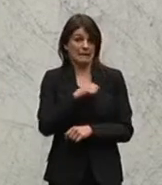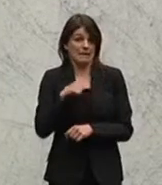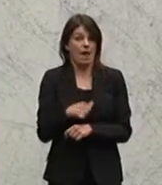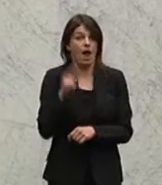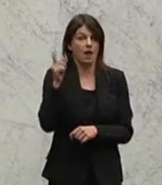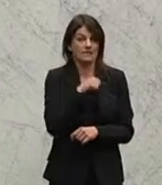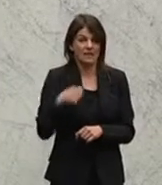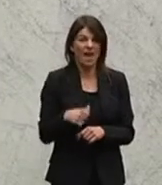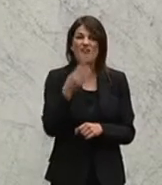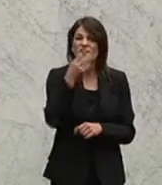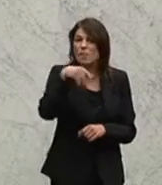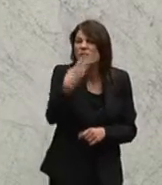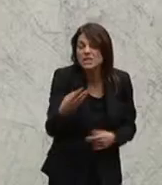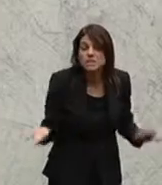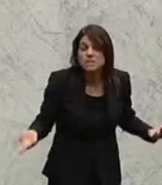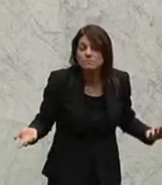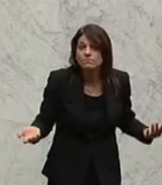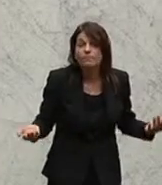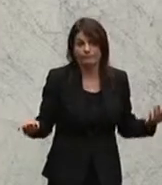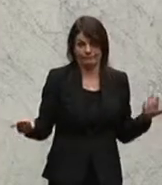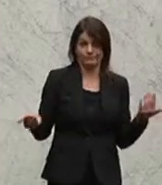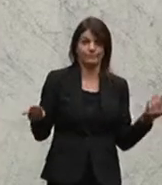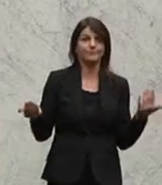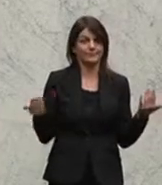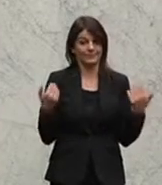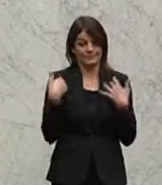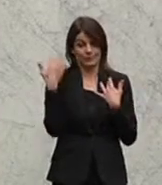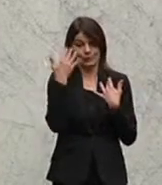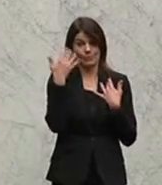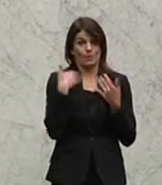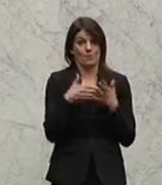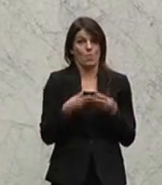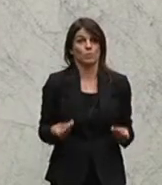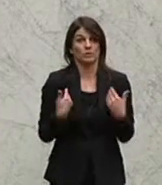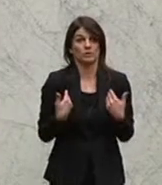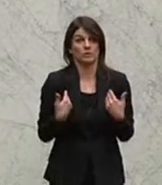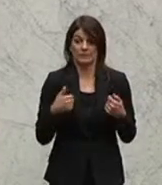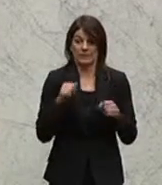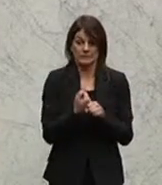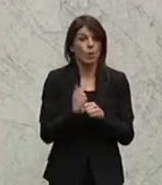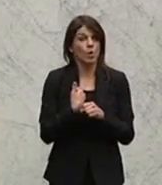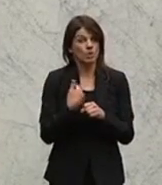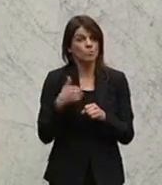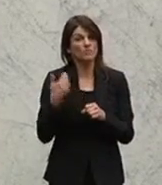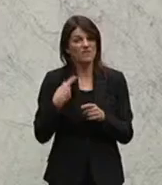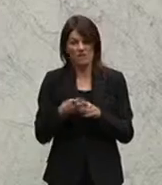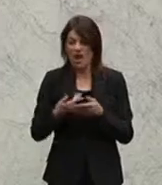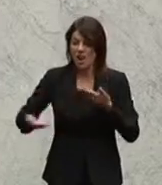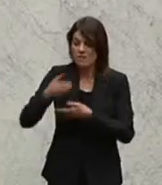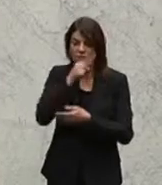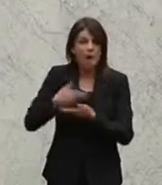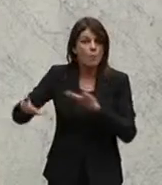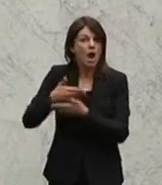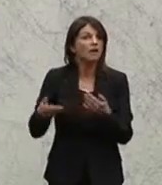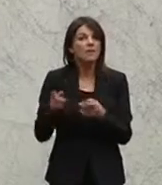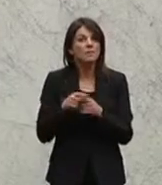China 4,40 Euro, müssen wir darauf eine Antwort finden. Sonst hätte ich wieder runtergehen müssen wie bei der Landwirtschaft mit